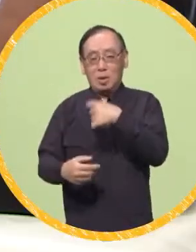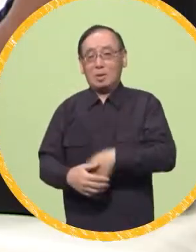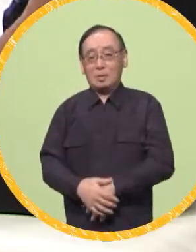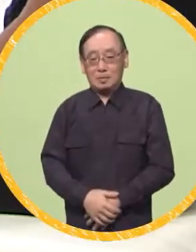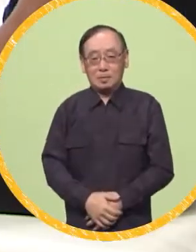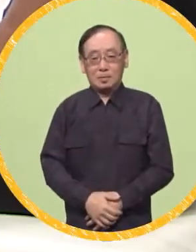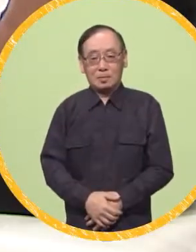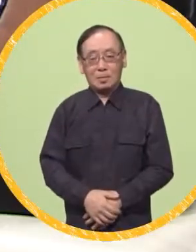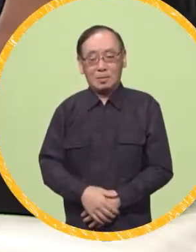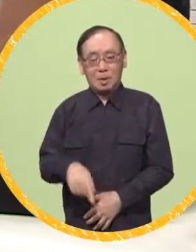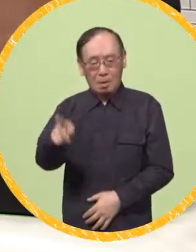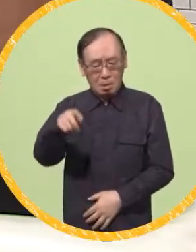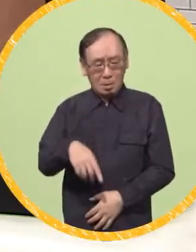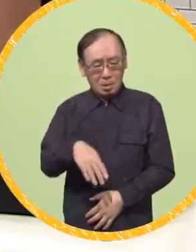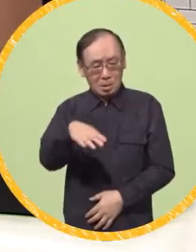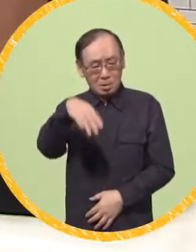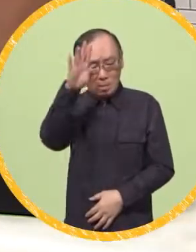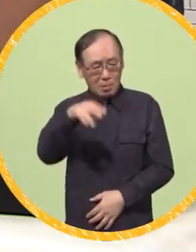美味しい